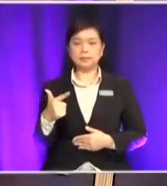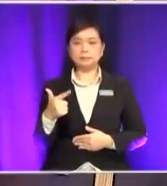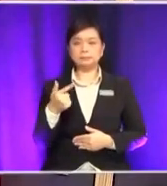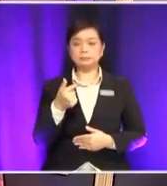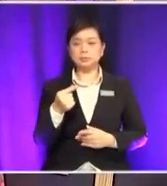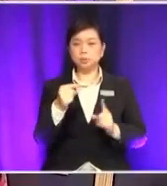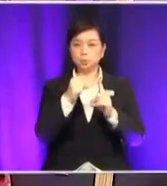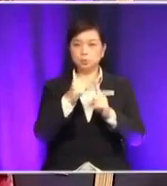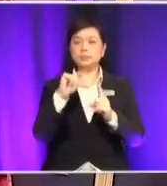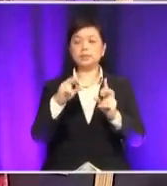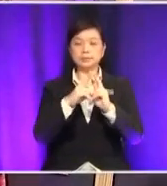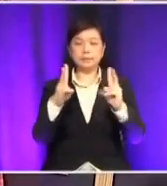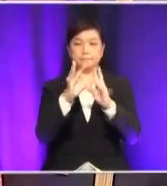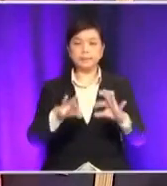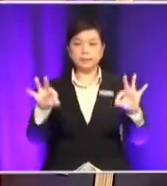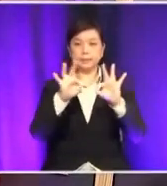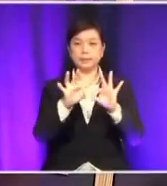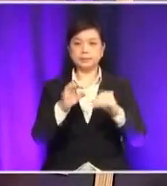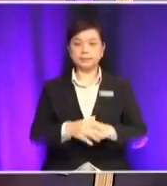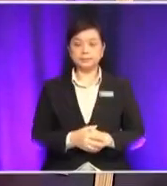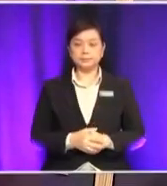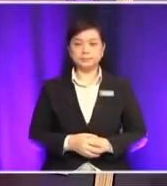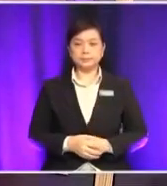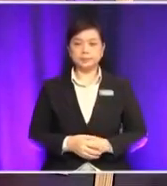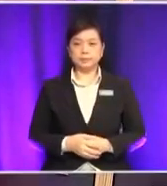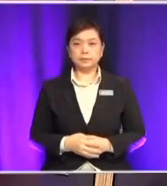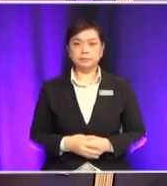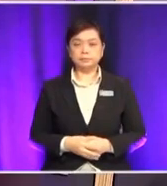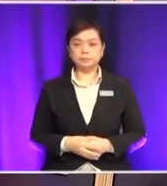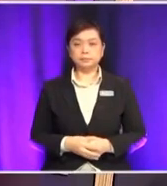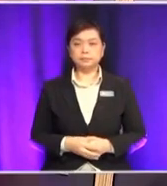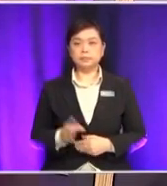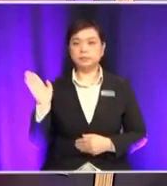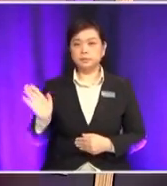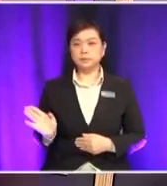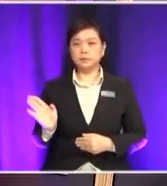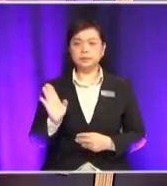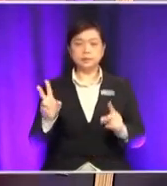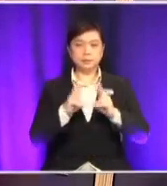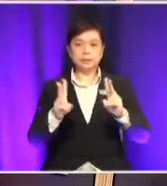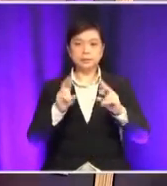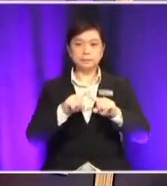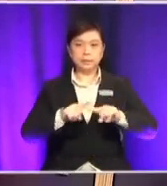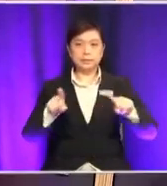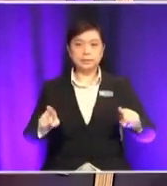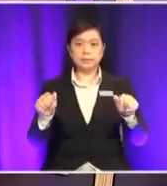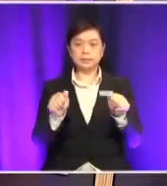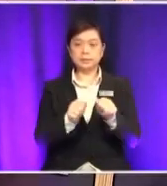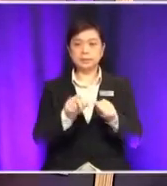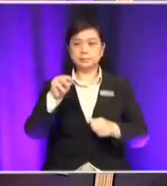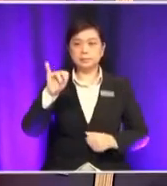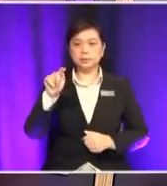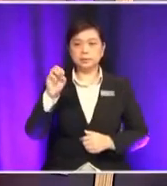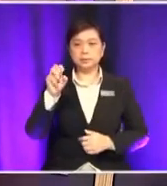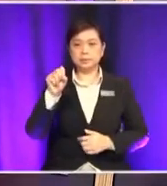Oke so Kromosom homolog berpisah so ini amat berbeda daripada mitosis di mana